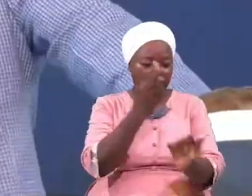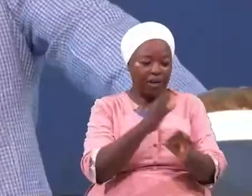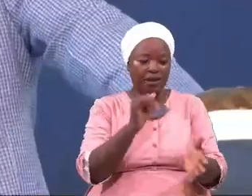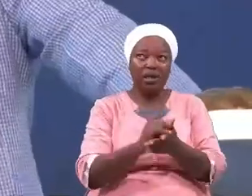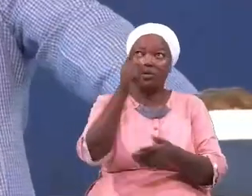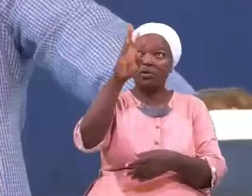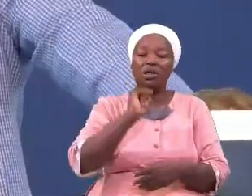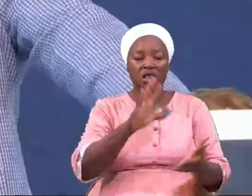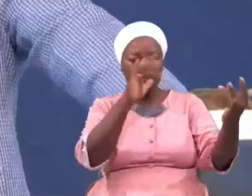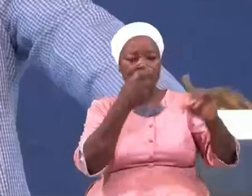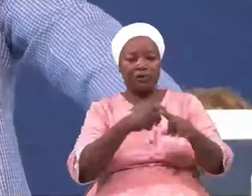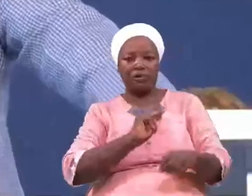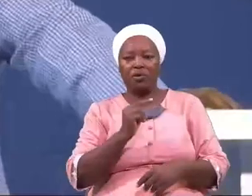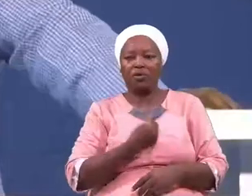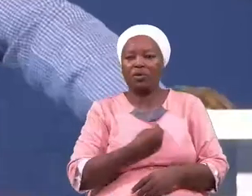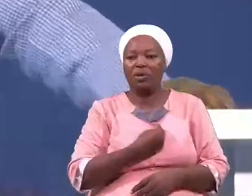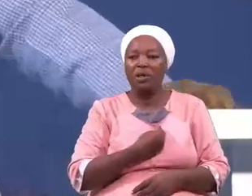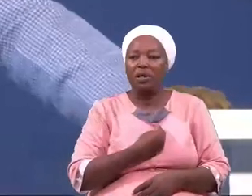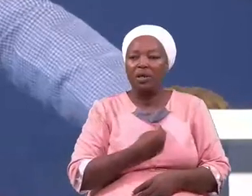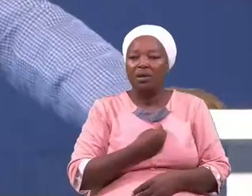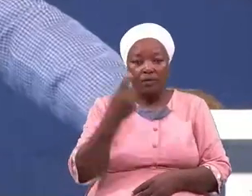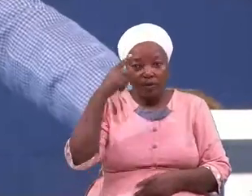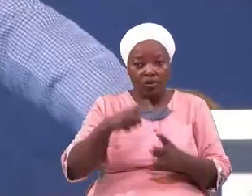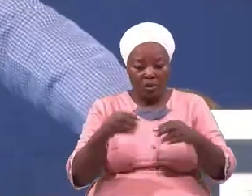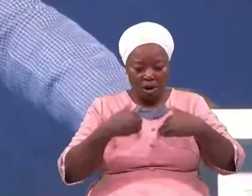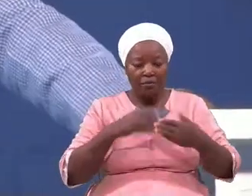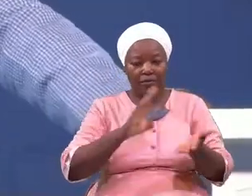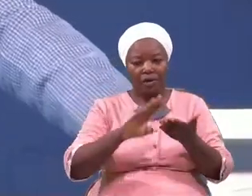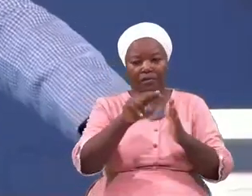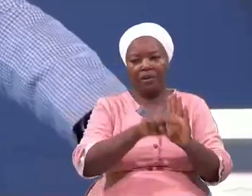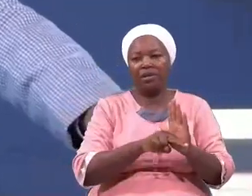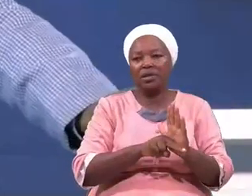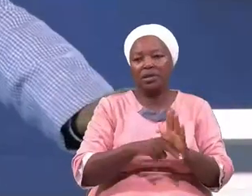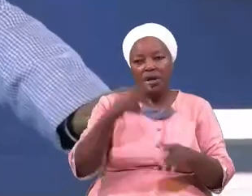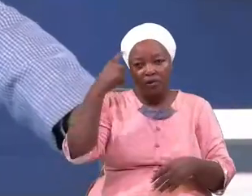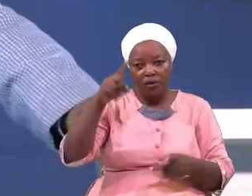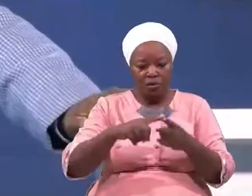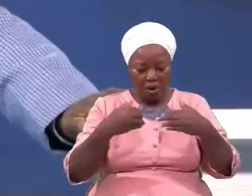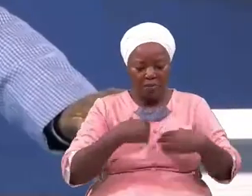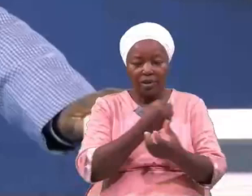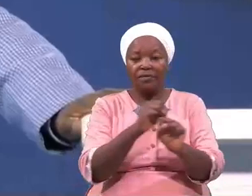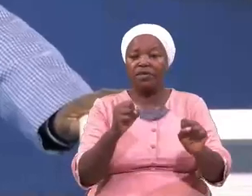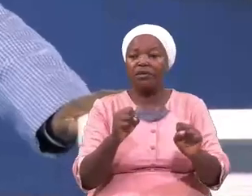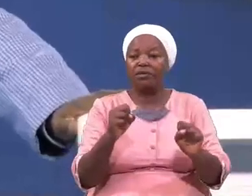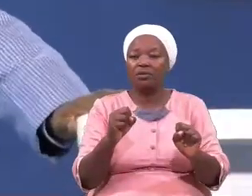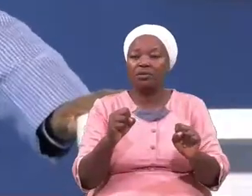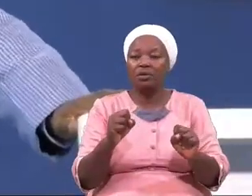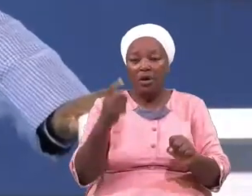C'est la foi là que Dieu cherche. Pour que vous soyez pardonnés, pour que vous soyez